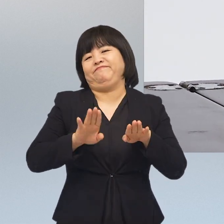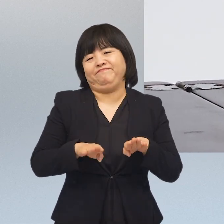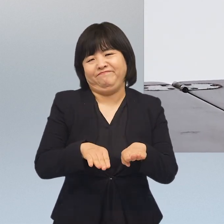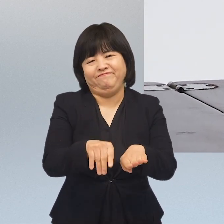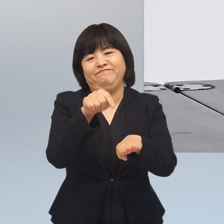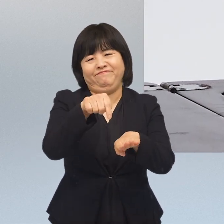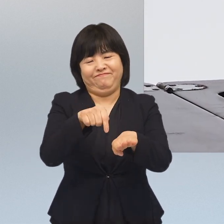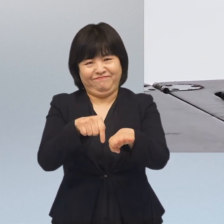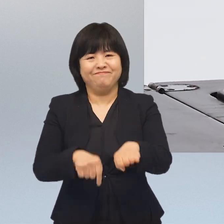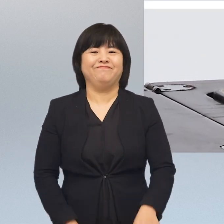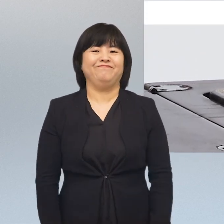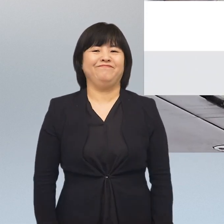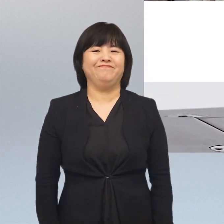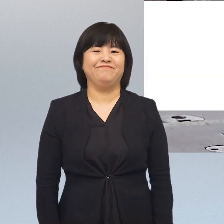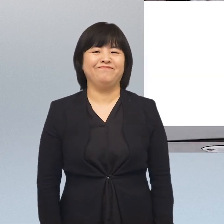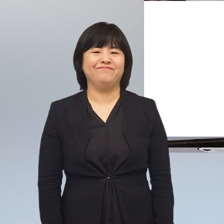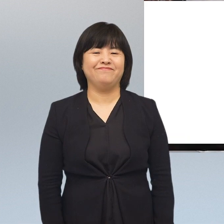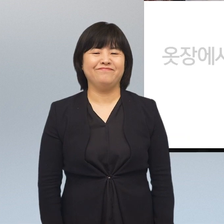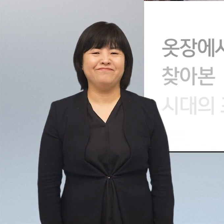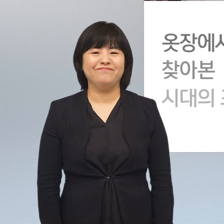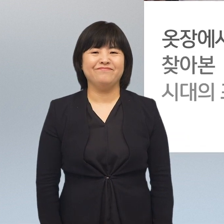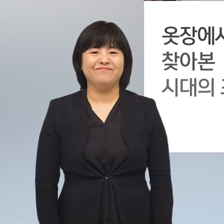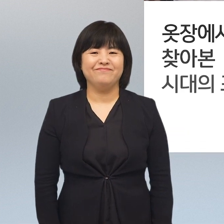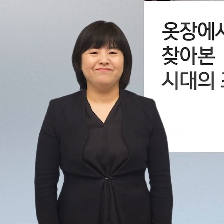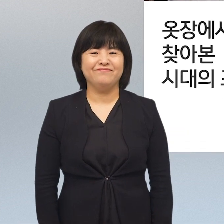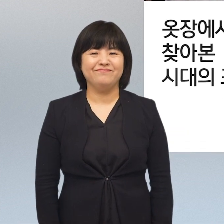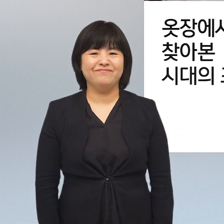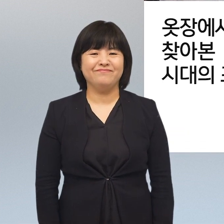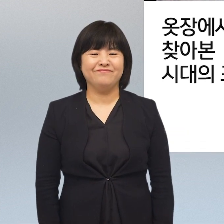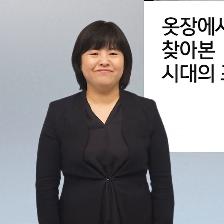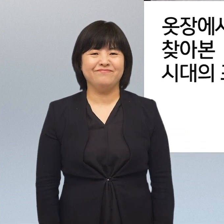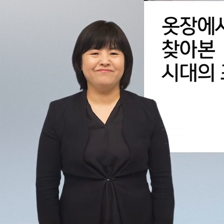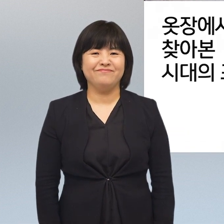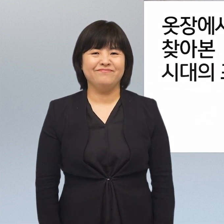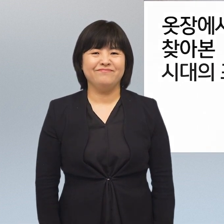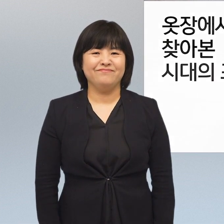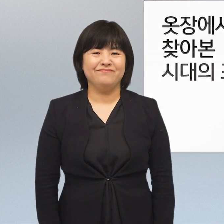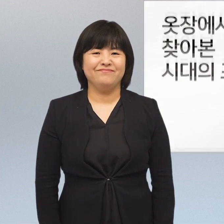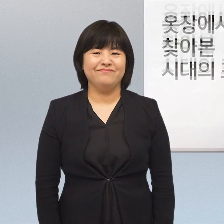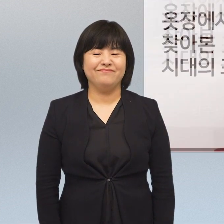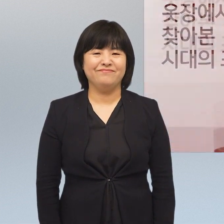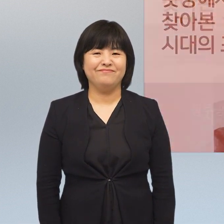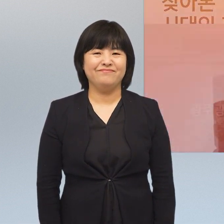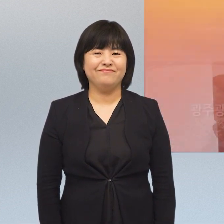재봉틀은 인류의 삶을 크게 바꾼 기계 중 하나다.